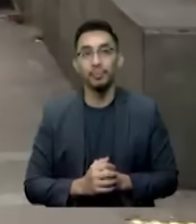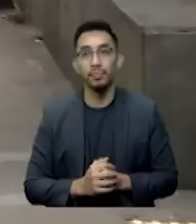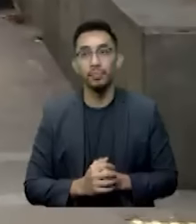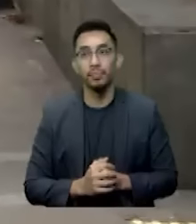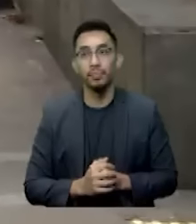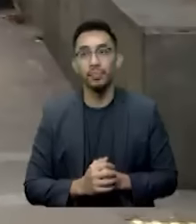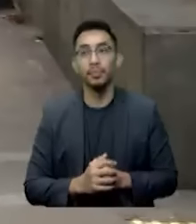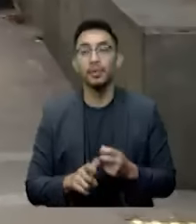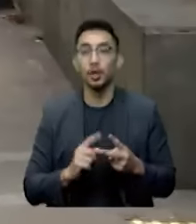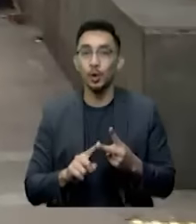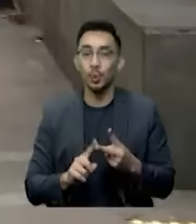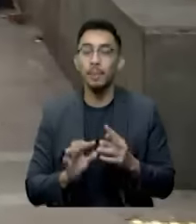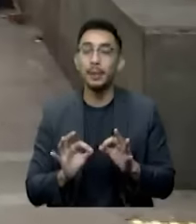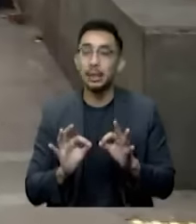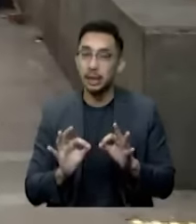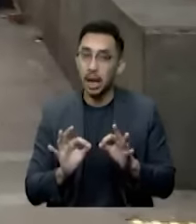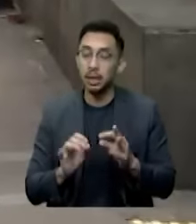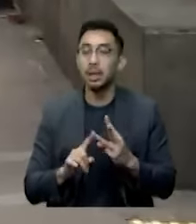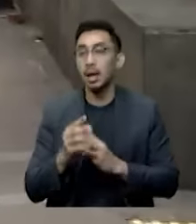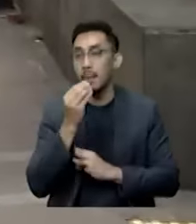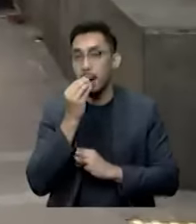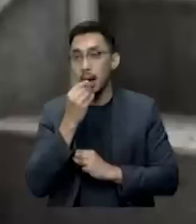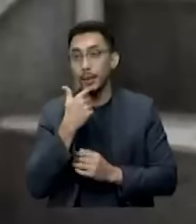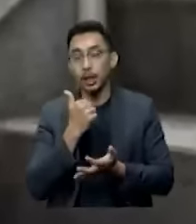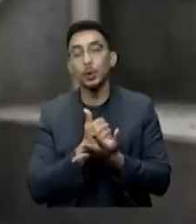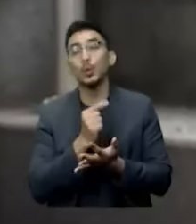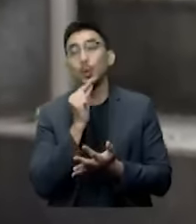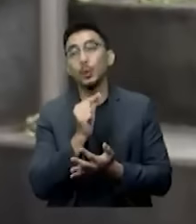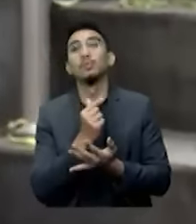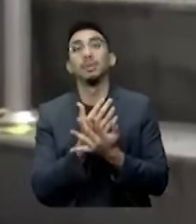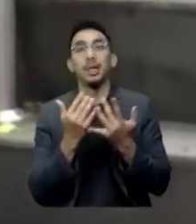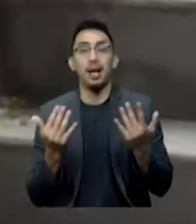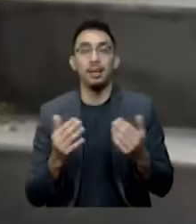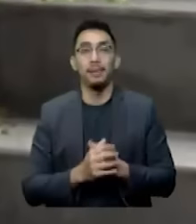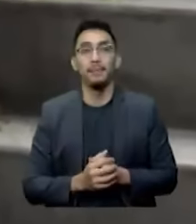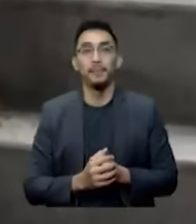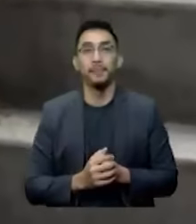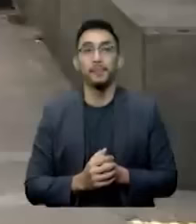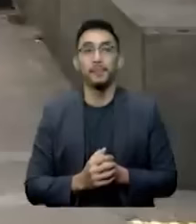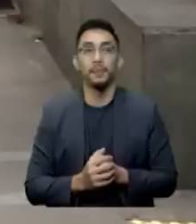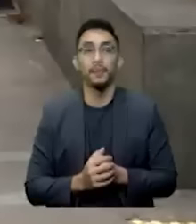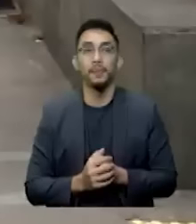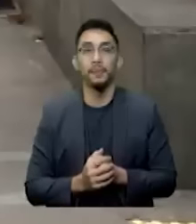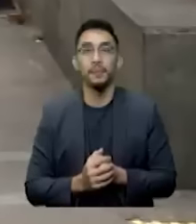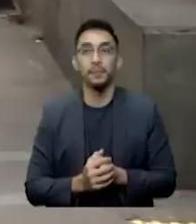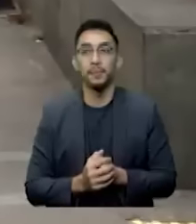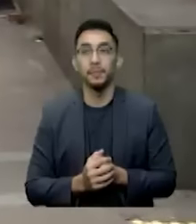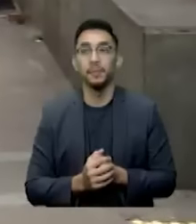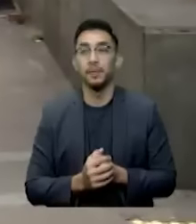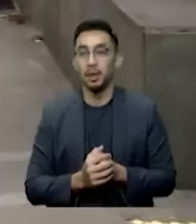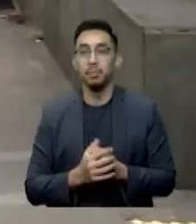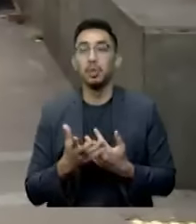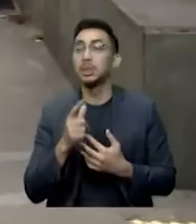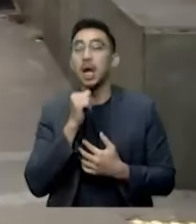pendidikan, pangan juga penting gitu untuk masyarakat umum. Itu sih yang lebih penting menurut saya. Siapapun nanti yang